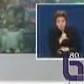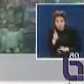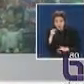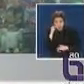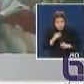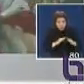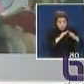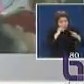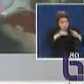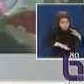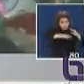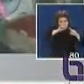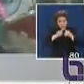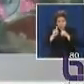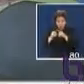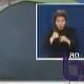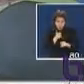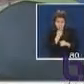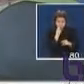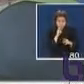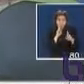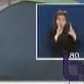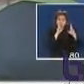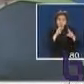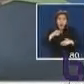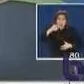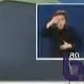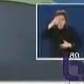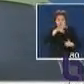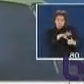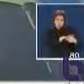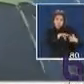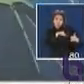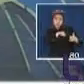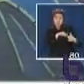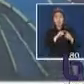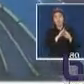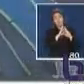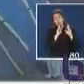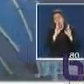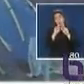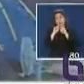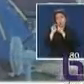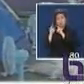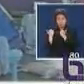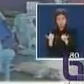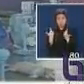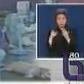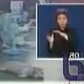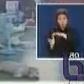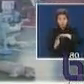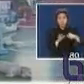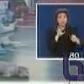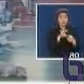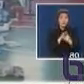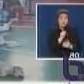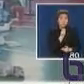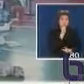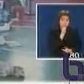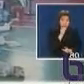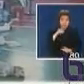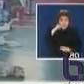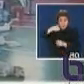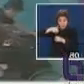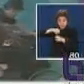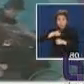เฝ้าระวังในส่วนของโรคระบาดหลังน้ำลดด้วยค่ะสำหรับด้านการบริหารทางด้านของอาหารและน้ำดื่มนั้น